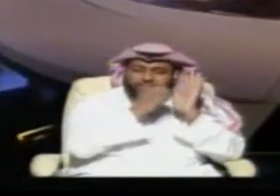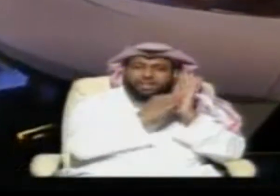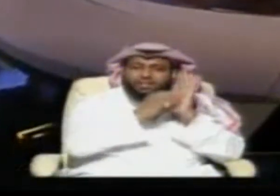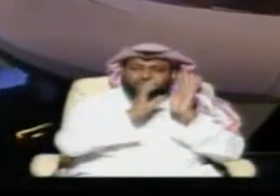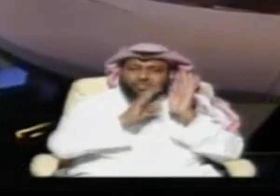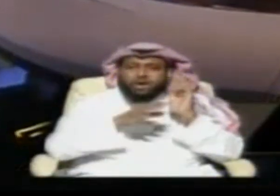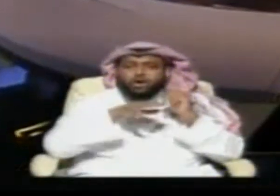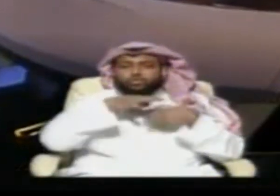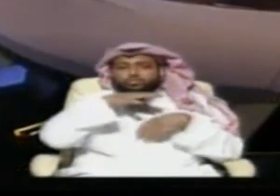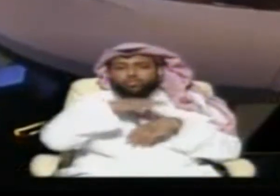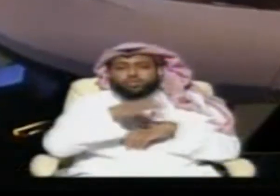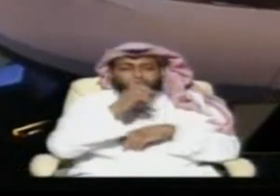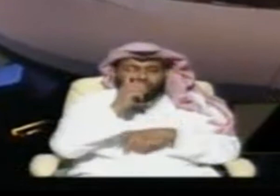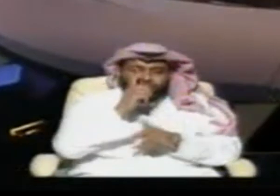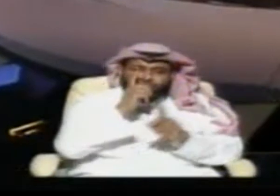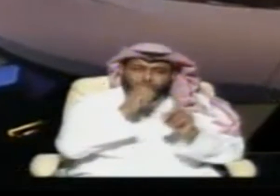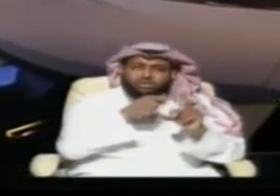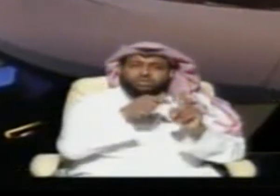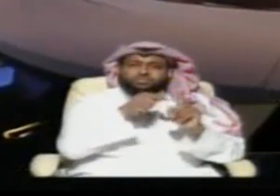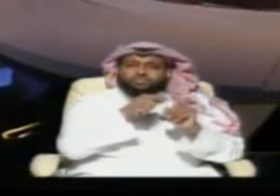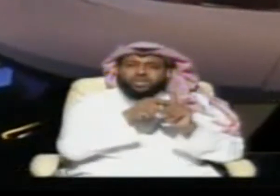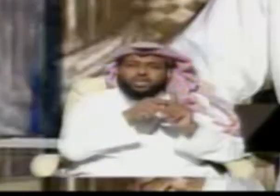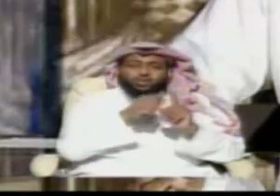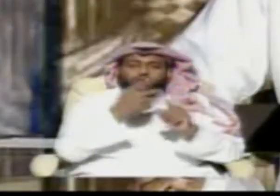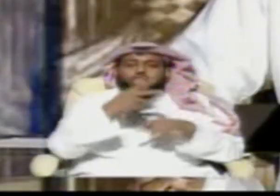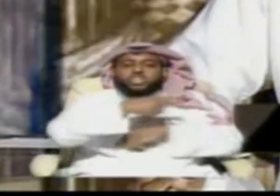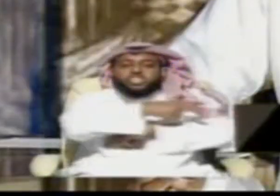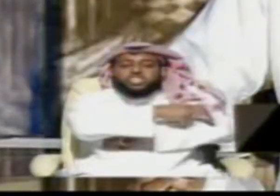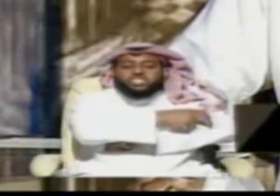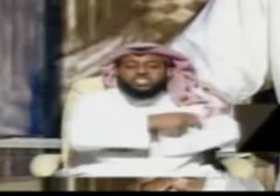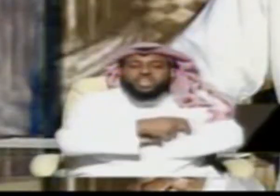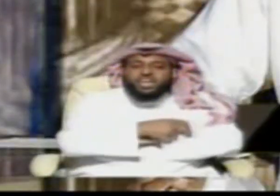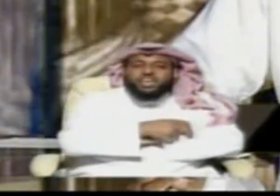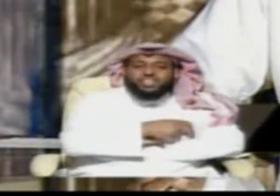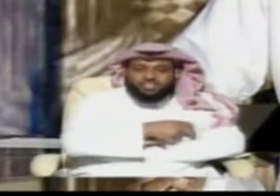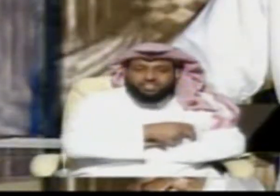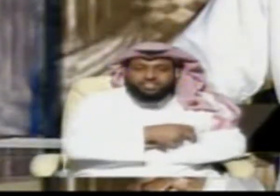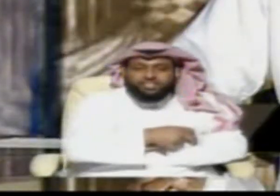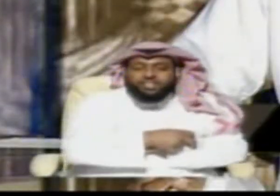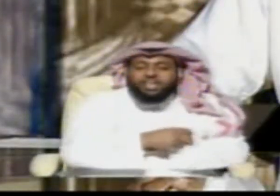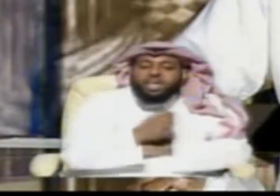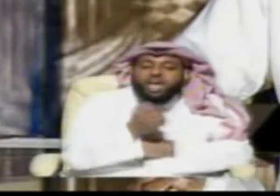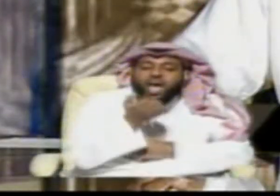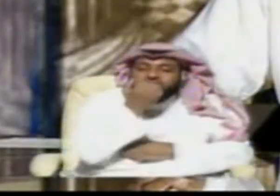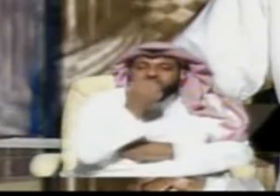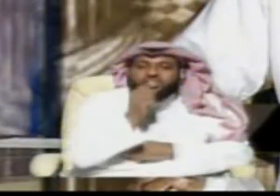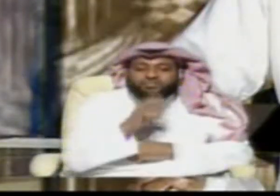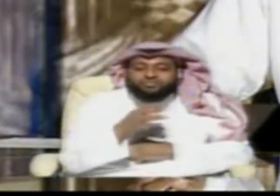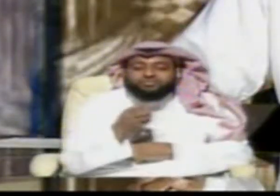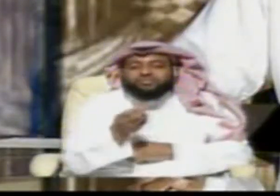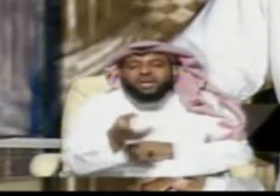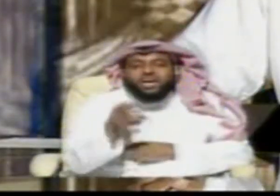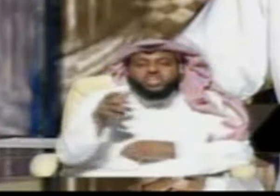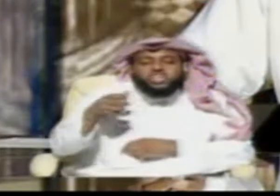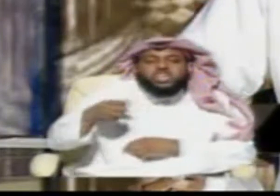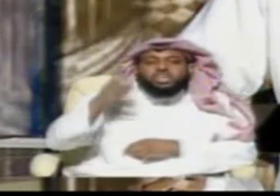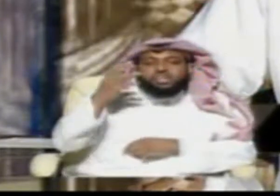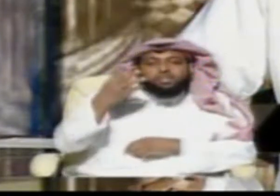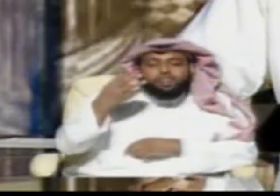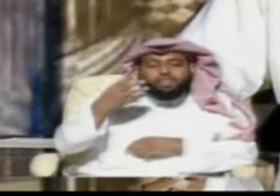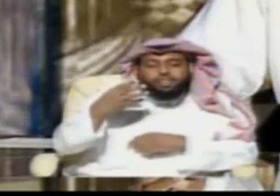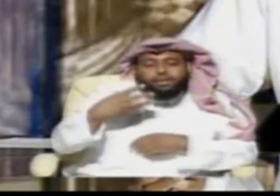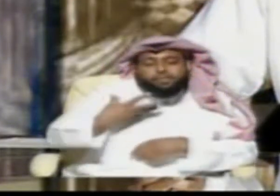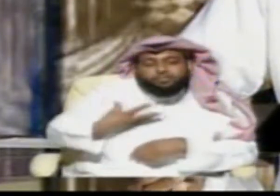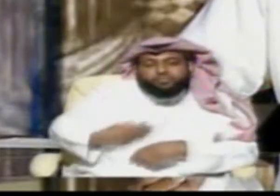عليه وسلم أن نخرجهن في الفطر والأضحى العواتق والحيض وذوات الخدور، فأما الحيض